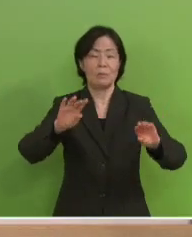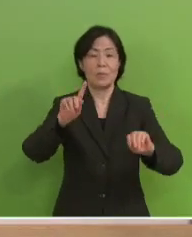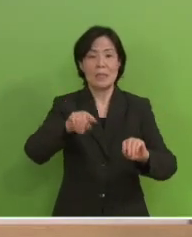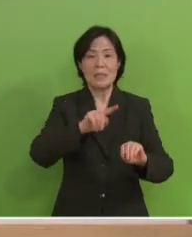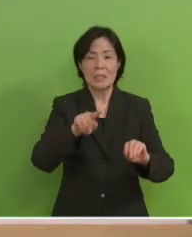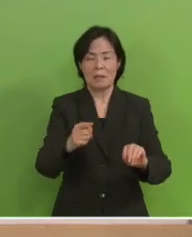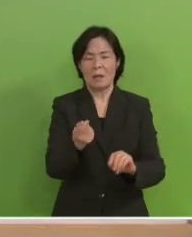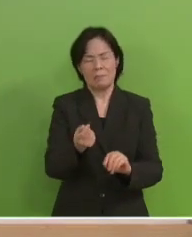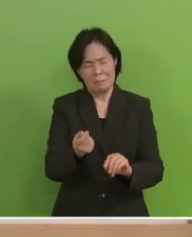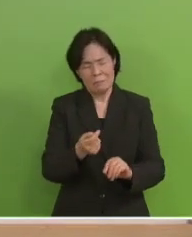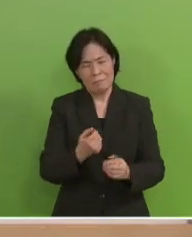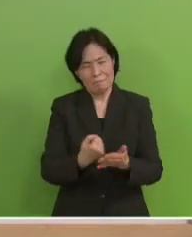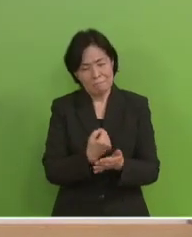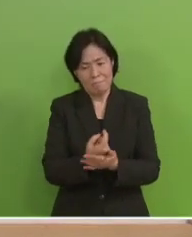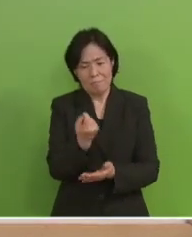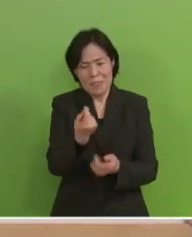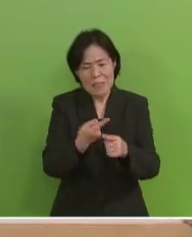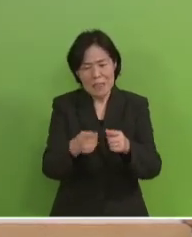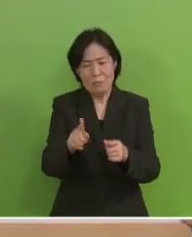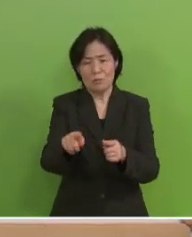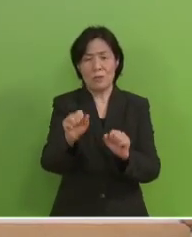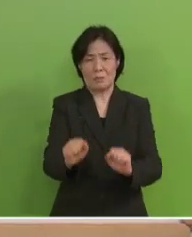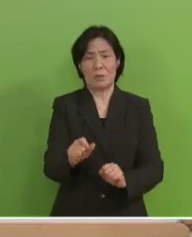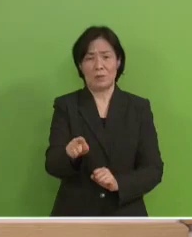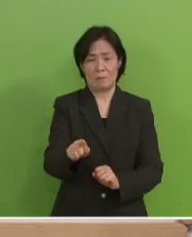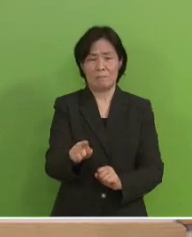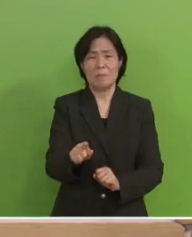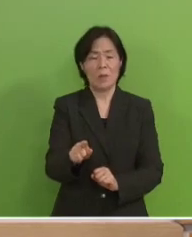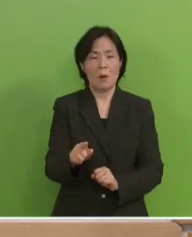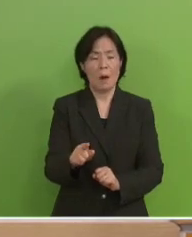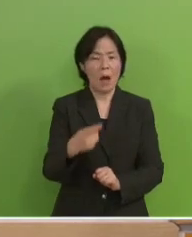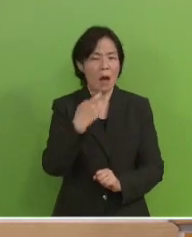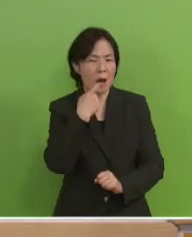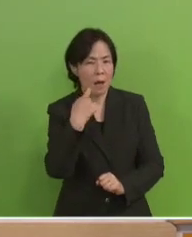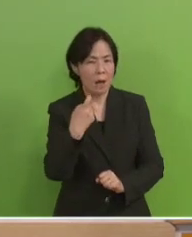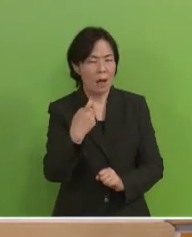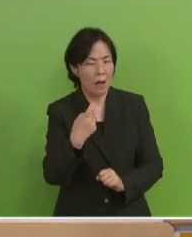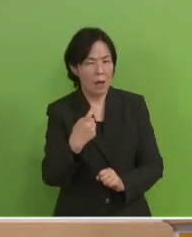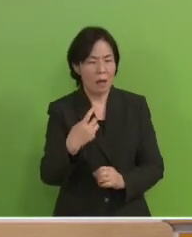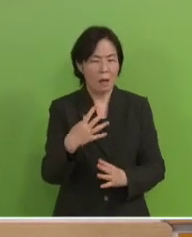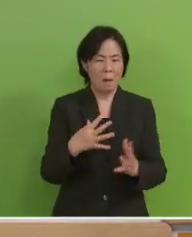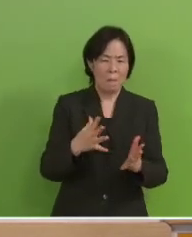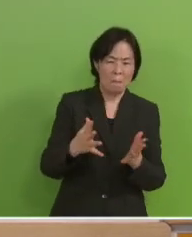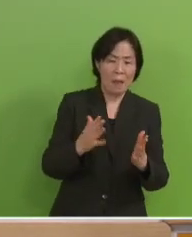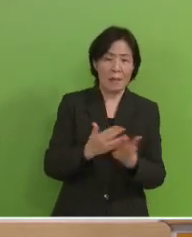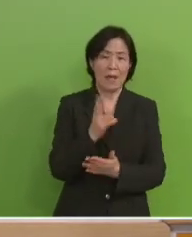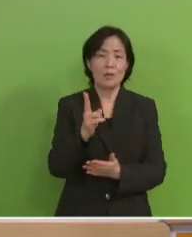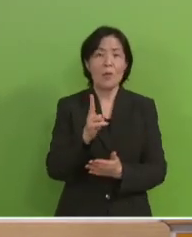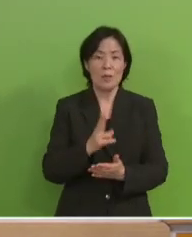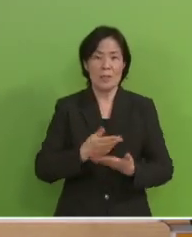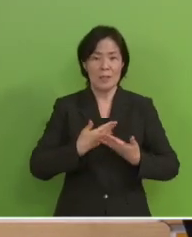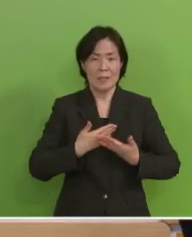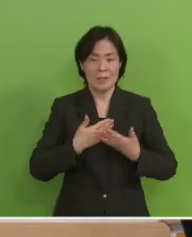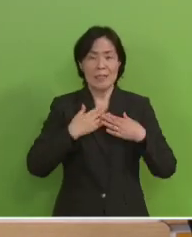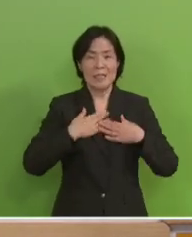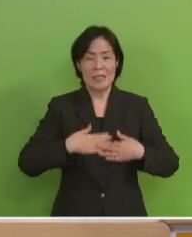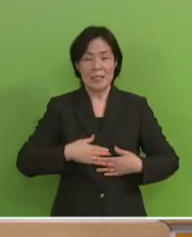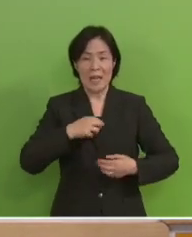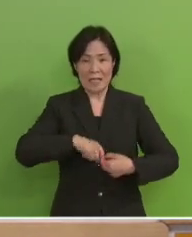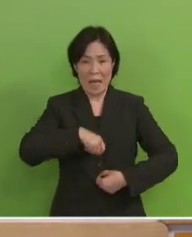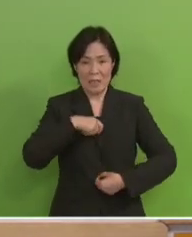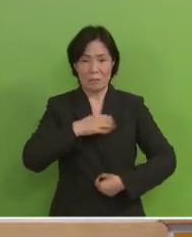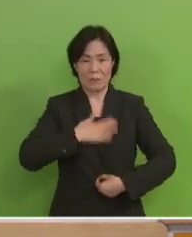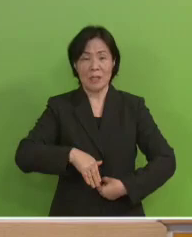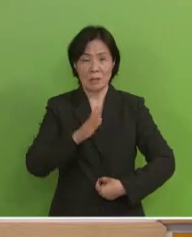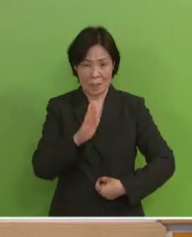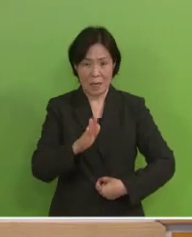若干ですけども一部にいらっしゃいます決して踊らされないように惑わされないように正しく恐れてくださいそして